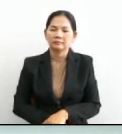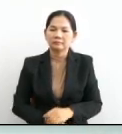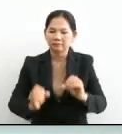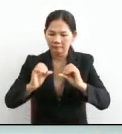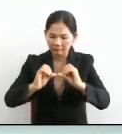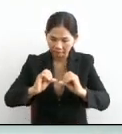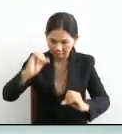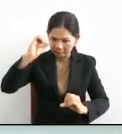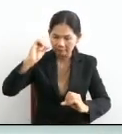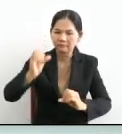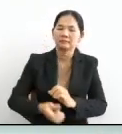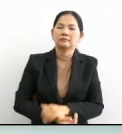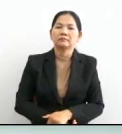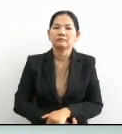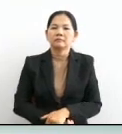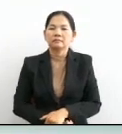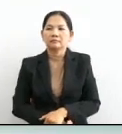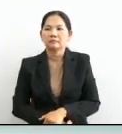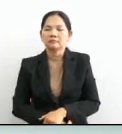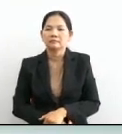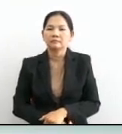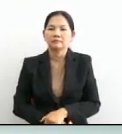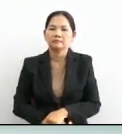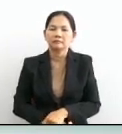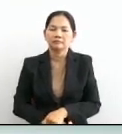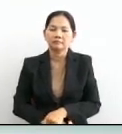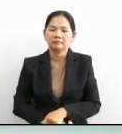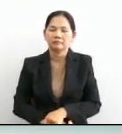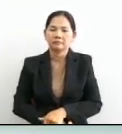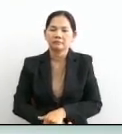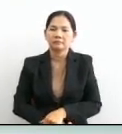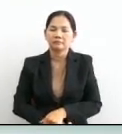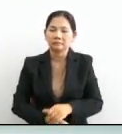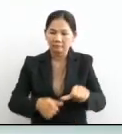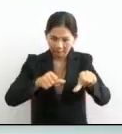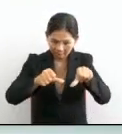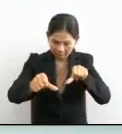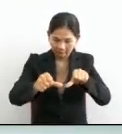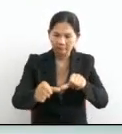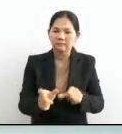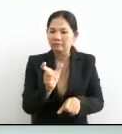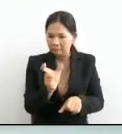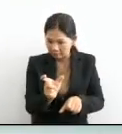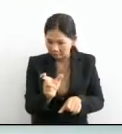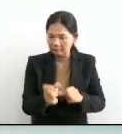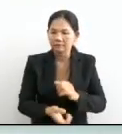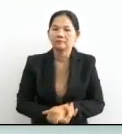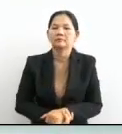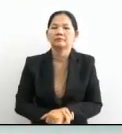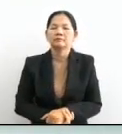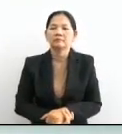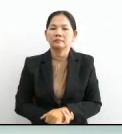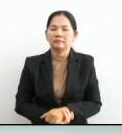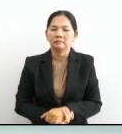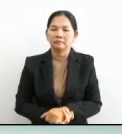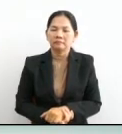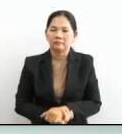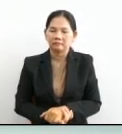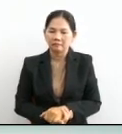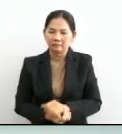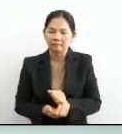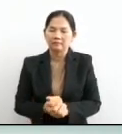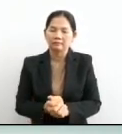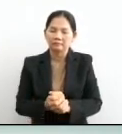lơ pi nì chà chà bần to tiết chà con đọc liền tới thế nào con á mà sai đầm lông